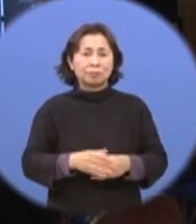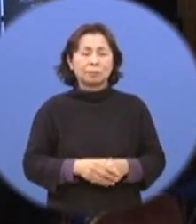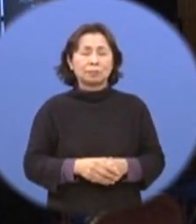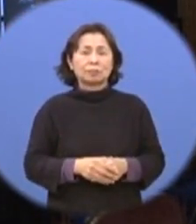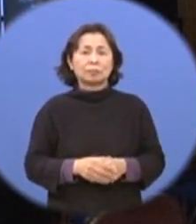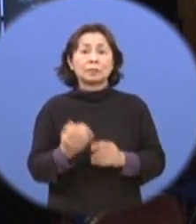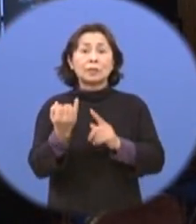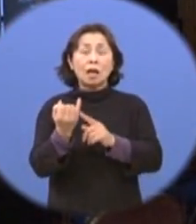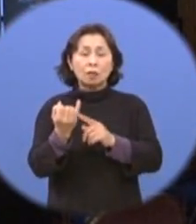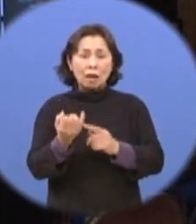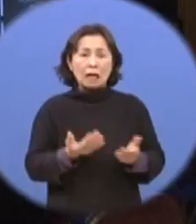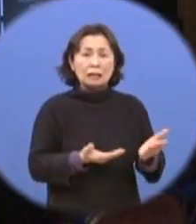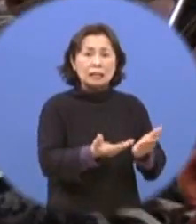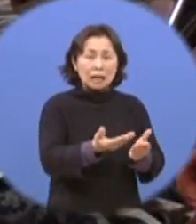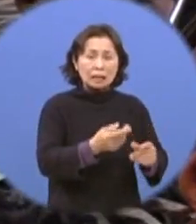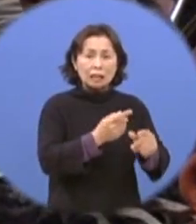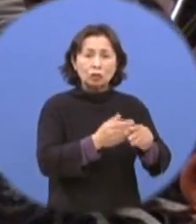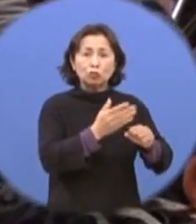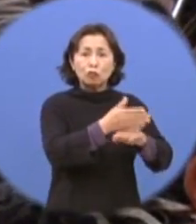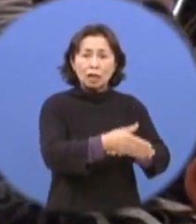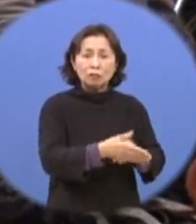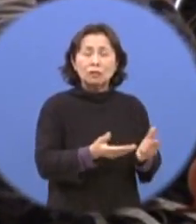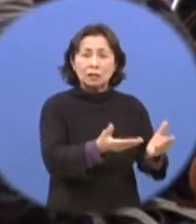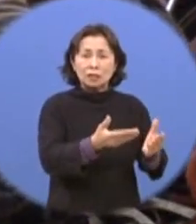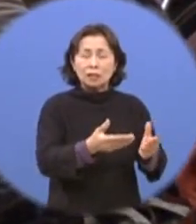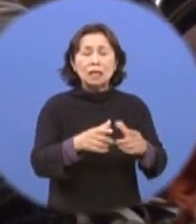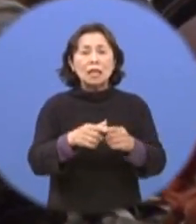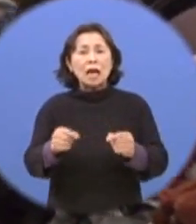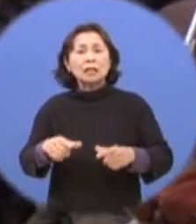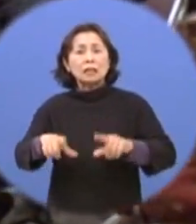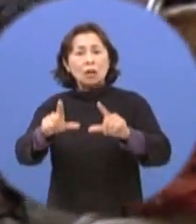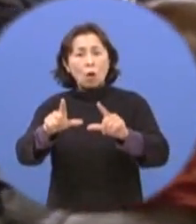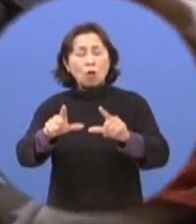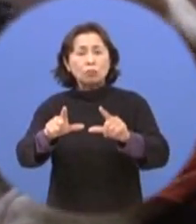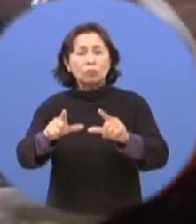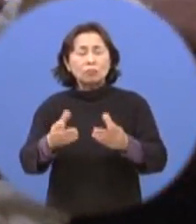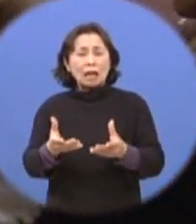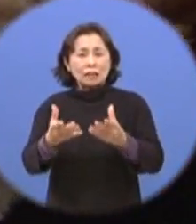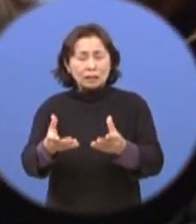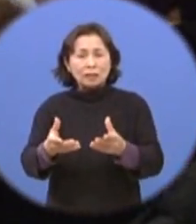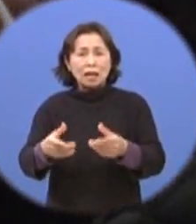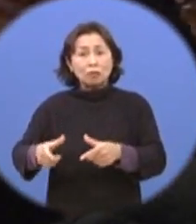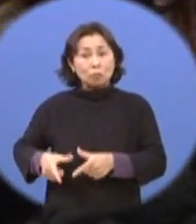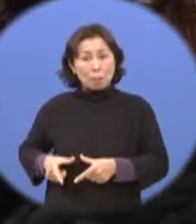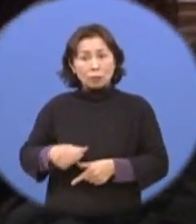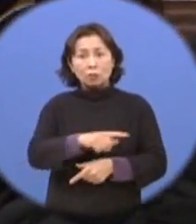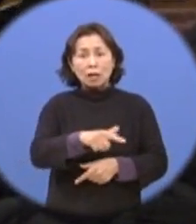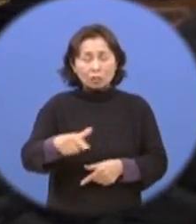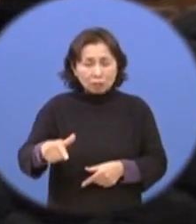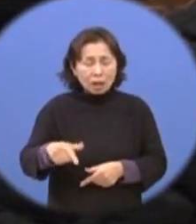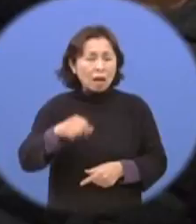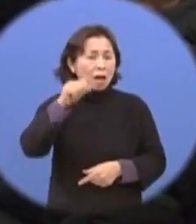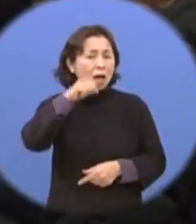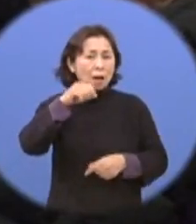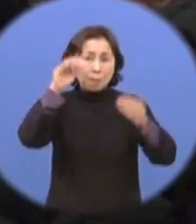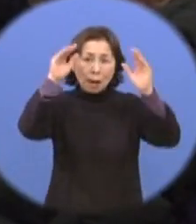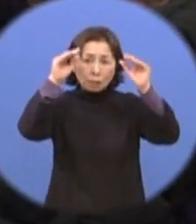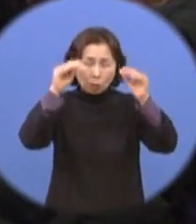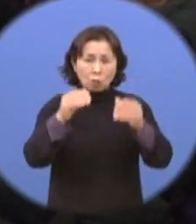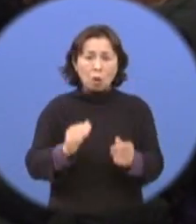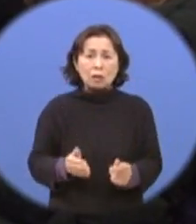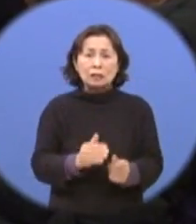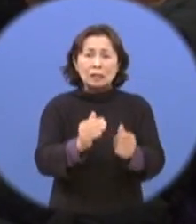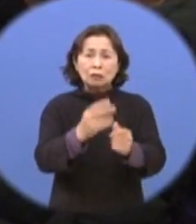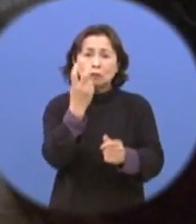や東日本大震災熊本自身でのベッドの飼育管理状況について説しまし